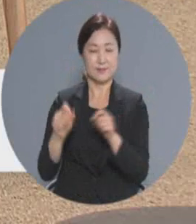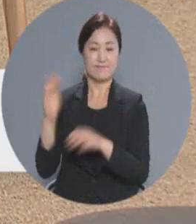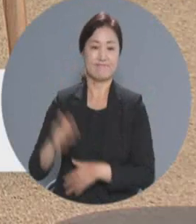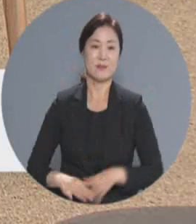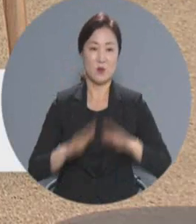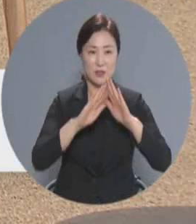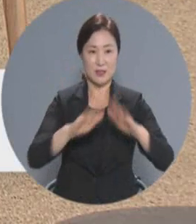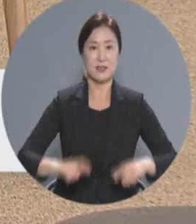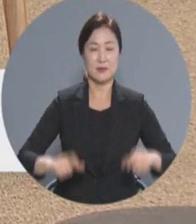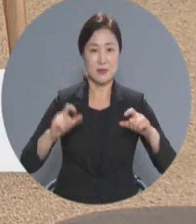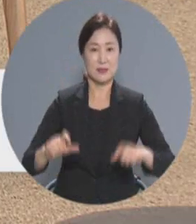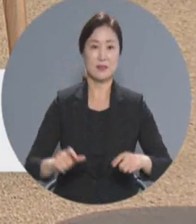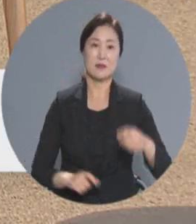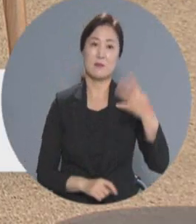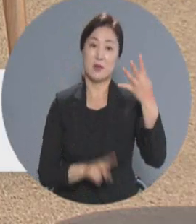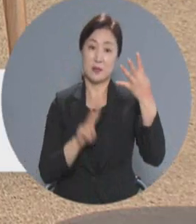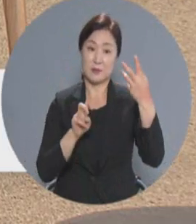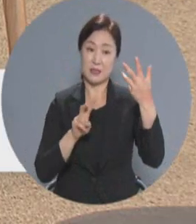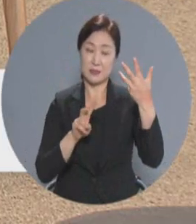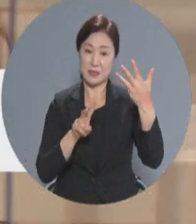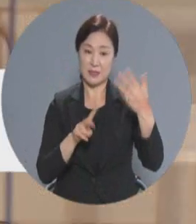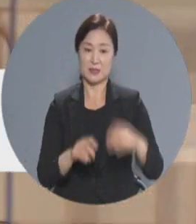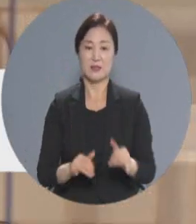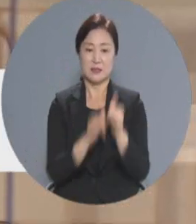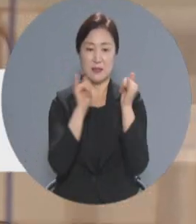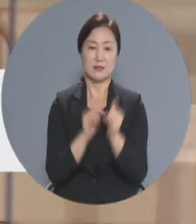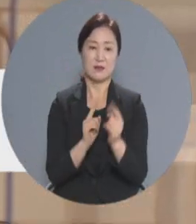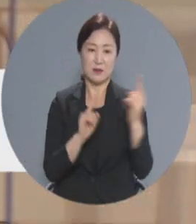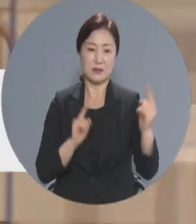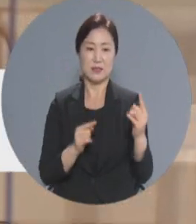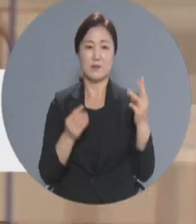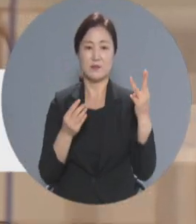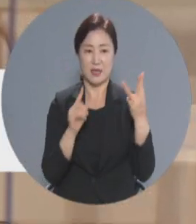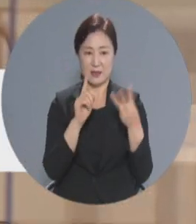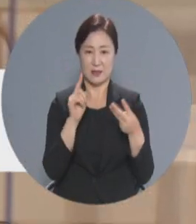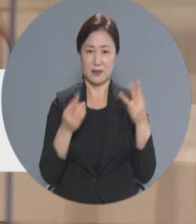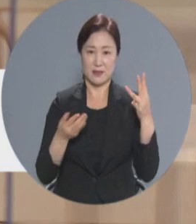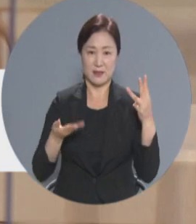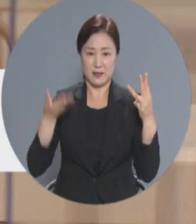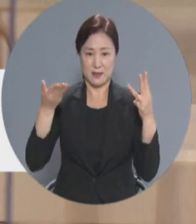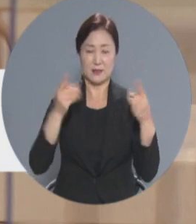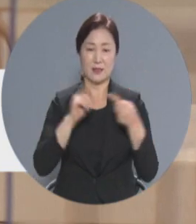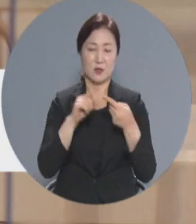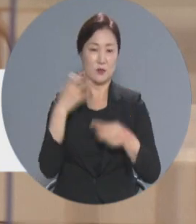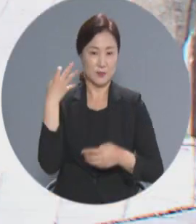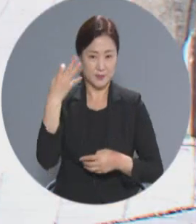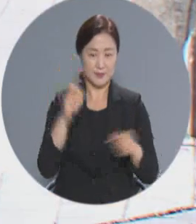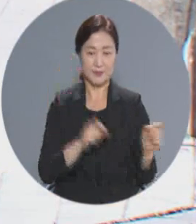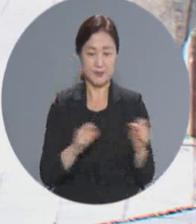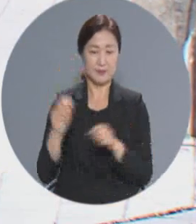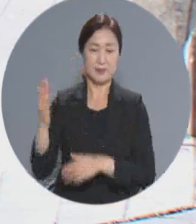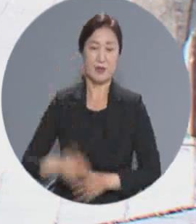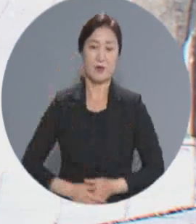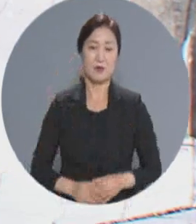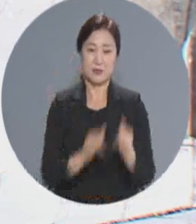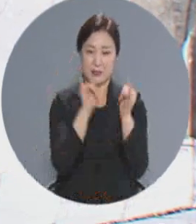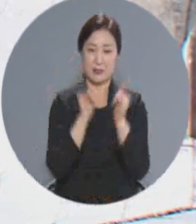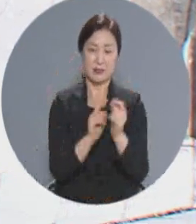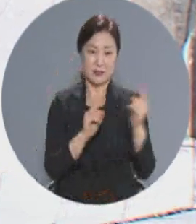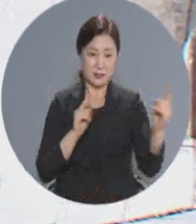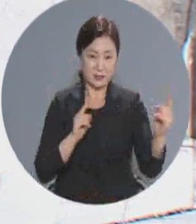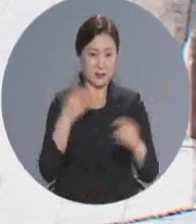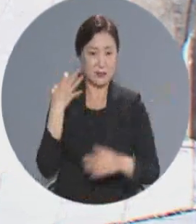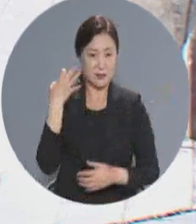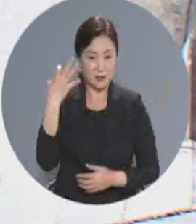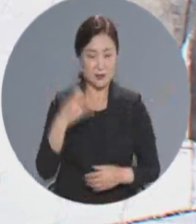오는 22일까지 사회적 거리 두기 3단계를 유지하게 됩니다. 전라남도는 이번에 거리 두기를 연장하며 사적 모임